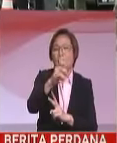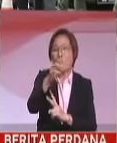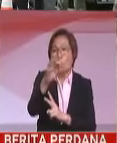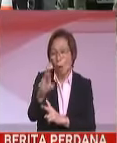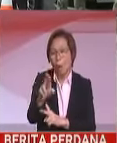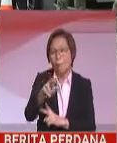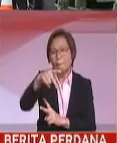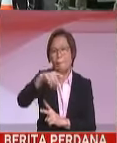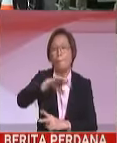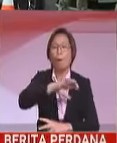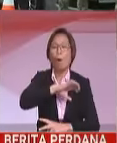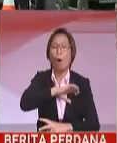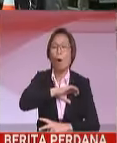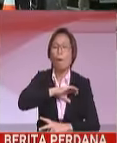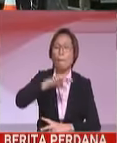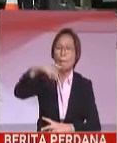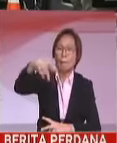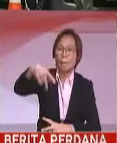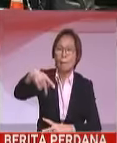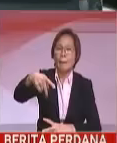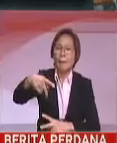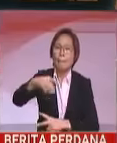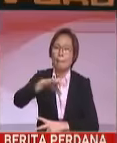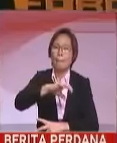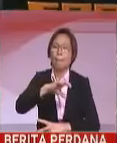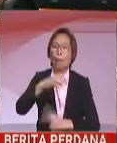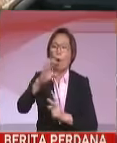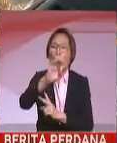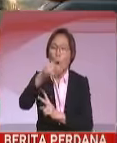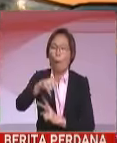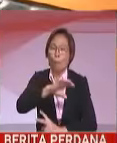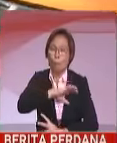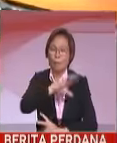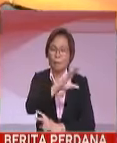benteng PGRM dan op benteng Al-Sam.